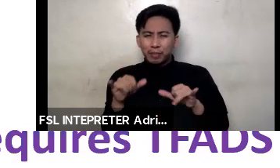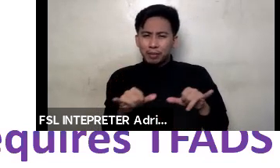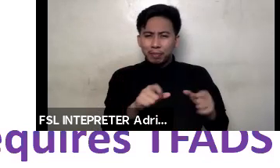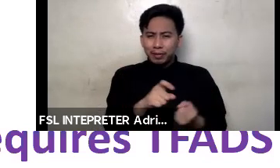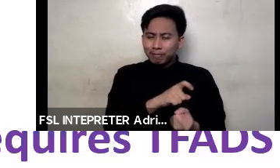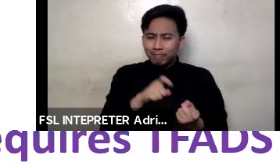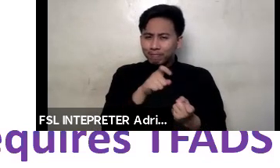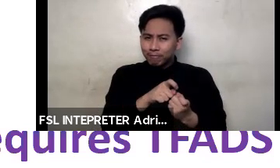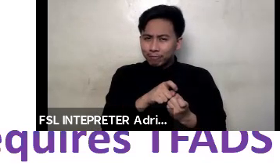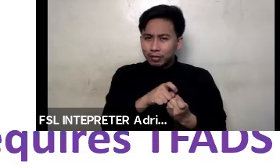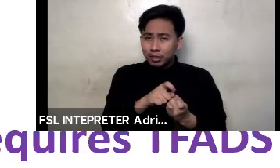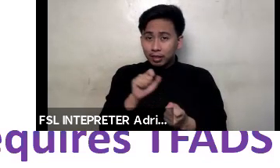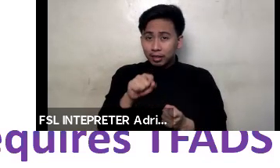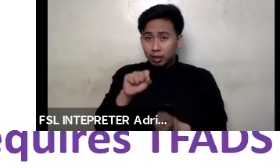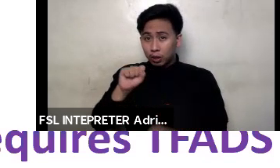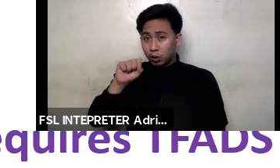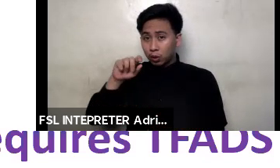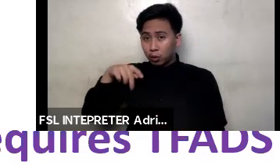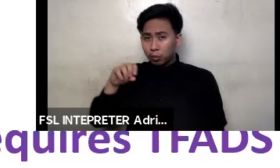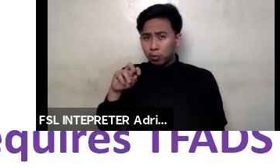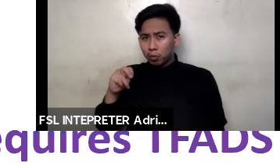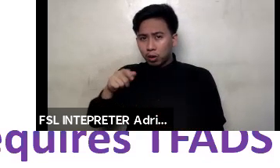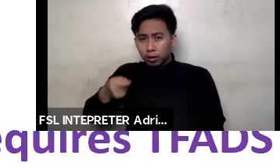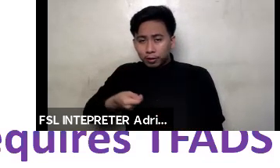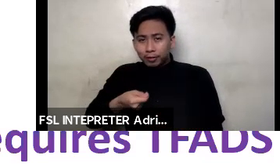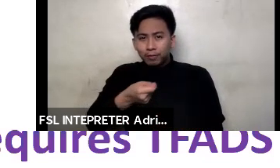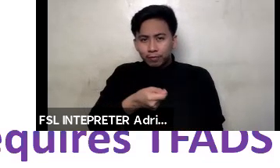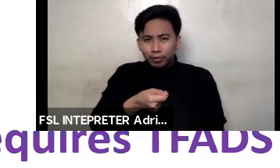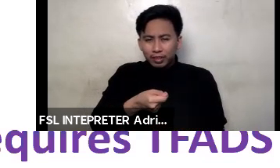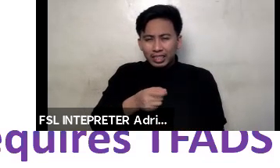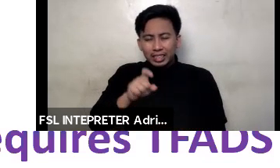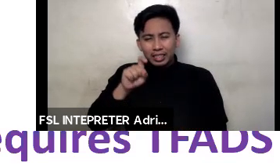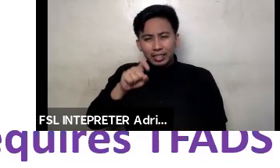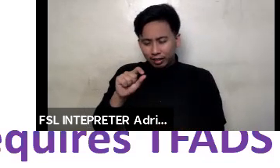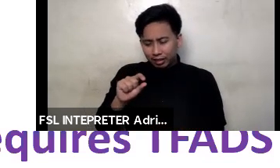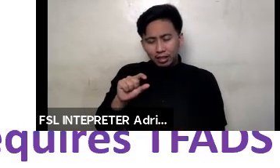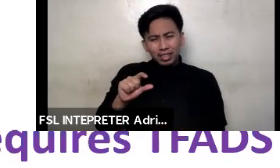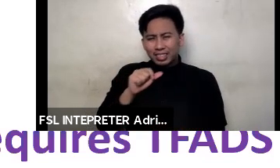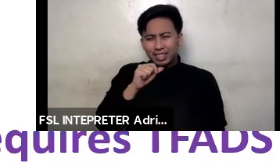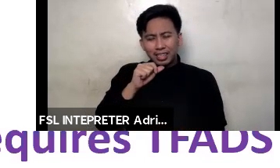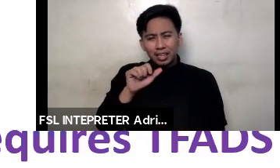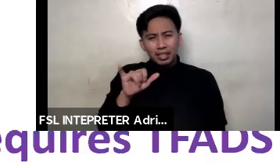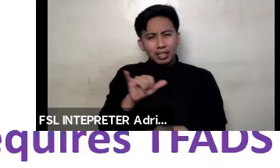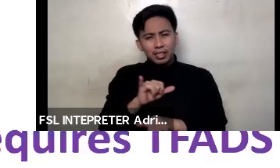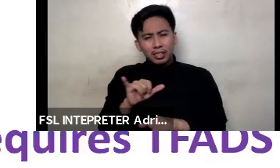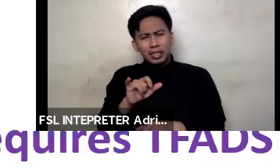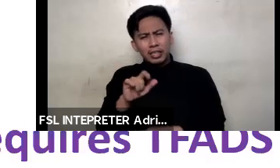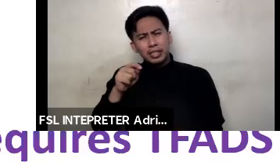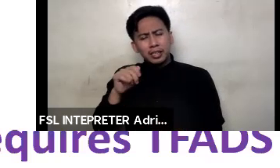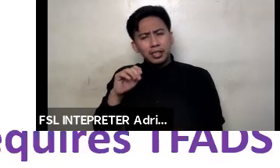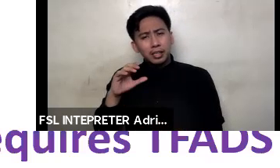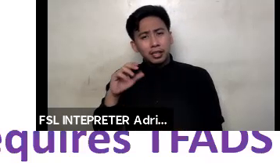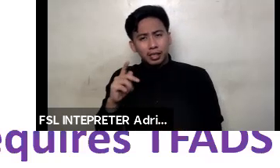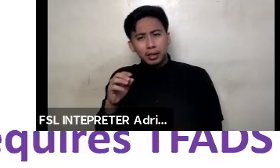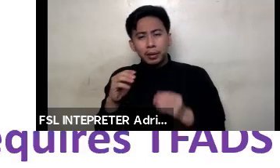kailangan yung spoon, yung pagkain sa spoon ay dapat very thick. Hindi siya dapat liquid. Kasi pag thick, meaning to say, mas mataas ang